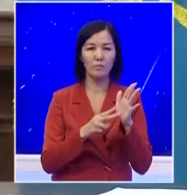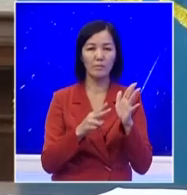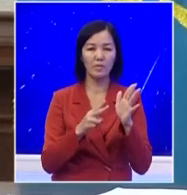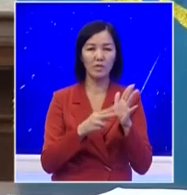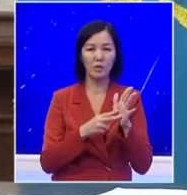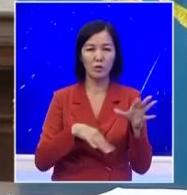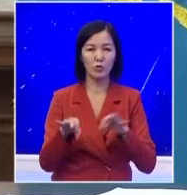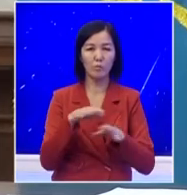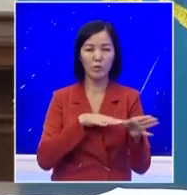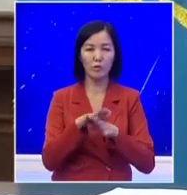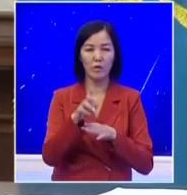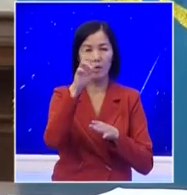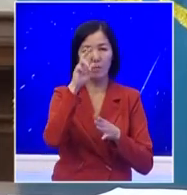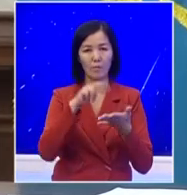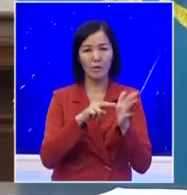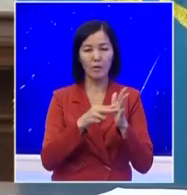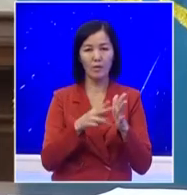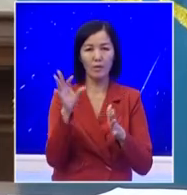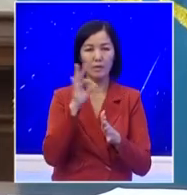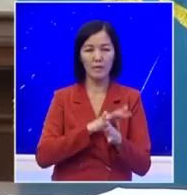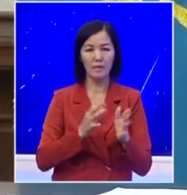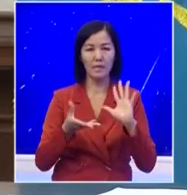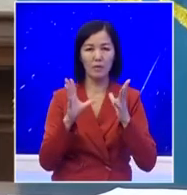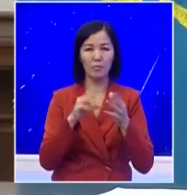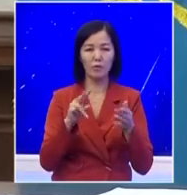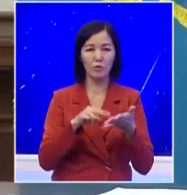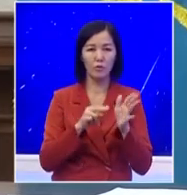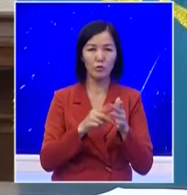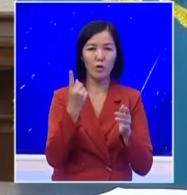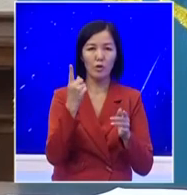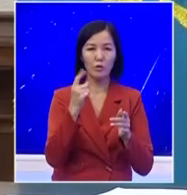асырылды. Мемлекеттік бюджеттің кірістері бойынша жоспар